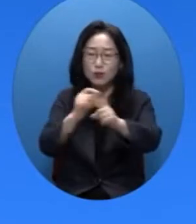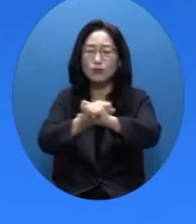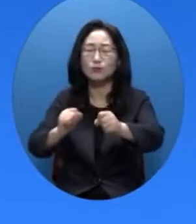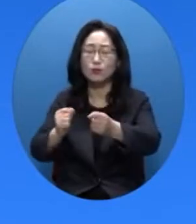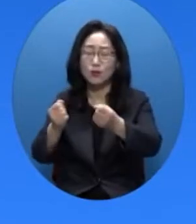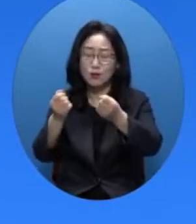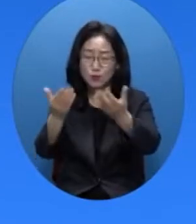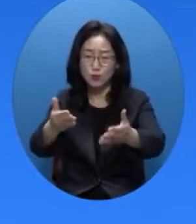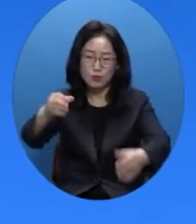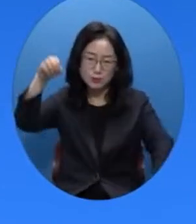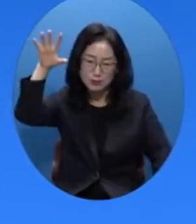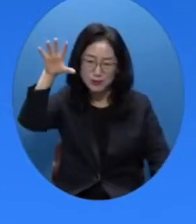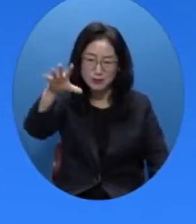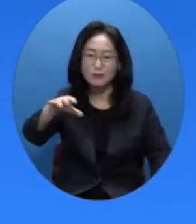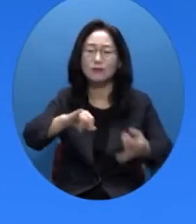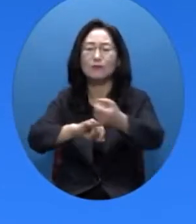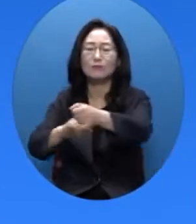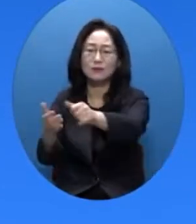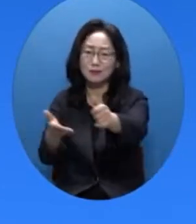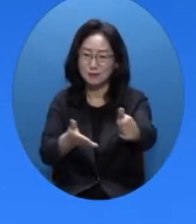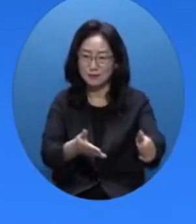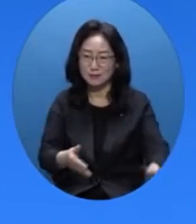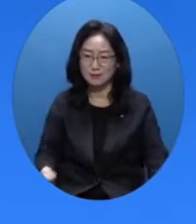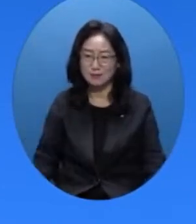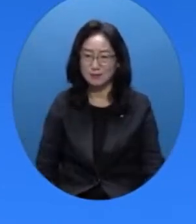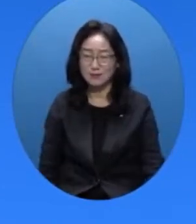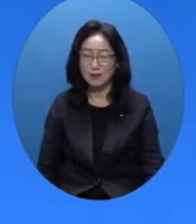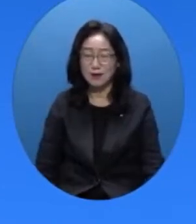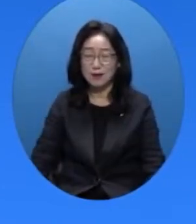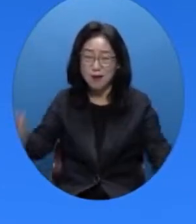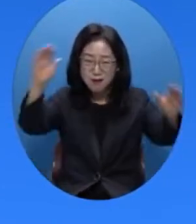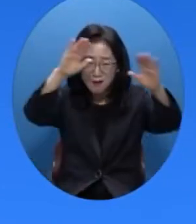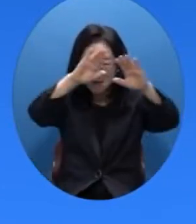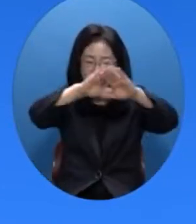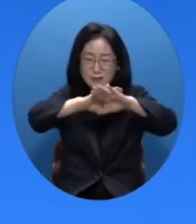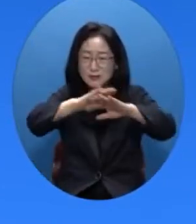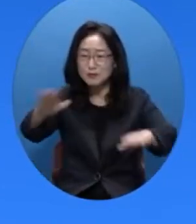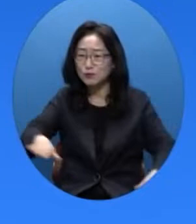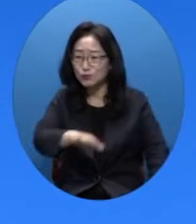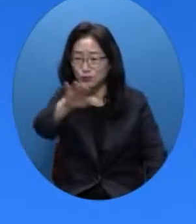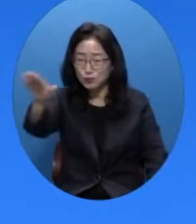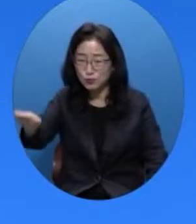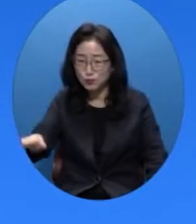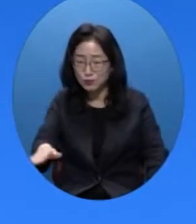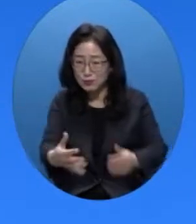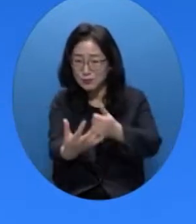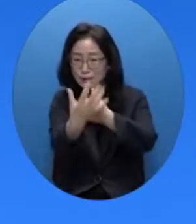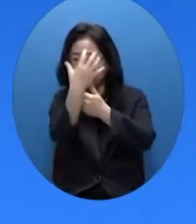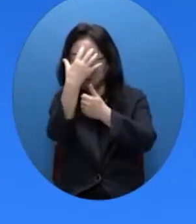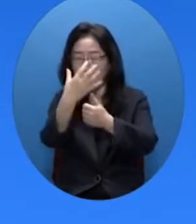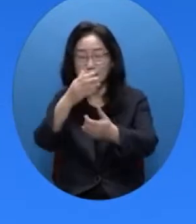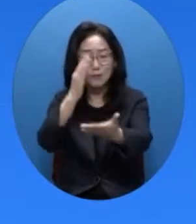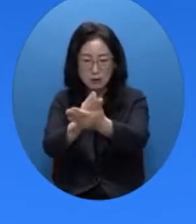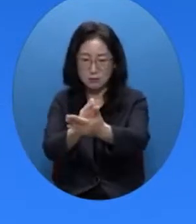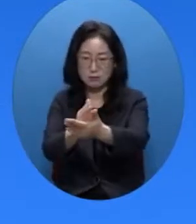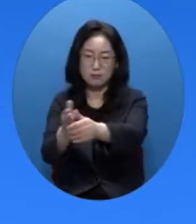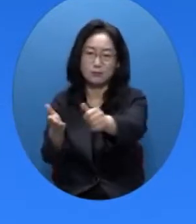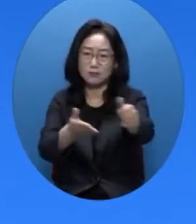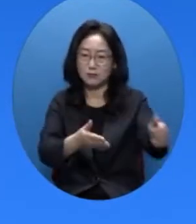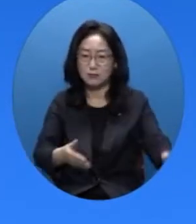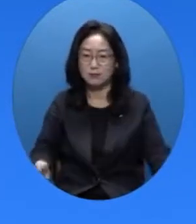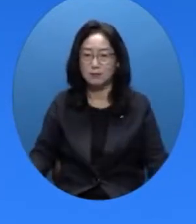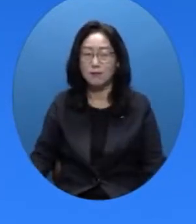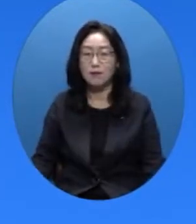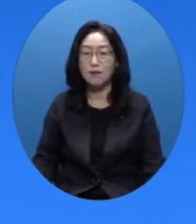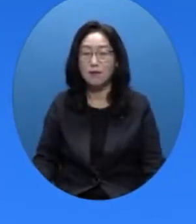빛을 발 해야 되는 것입니다 더이상 어둠이 우리를 뒤덮고 괴롭게 하지 말아야 되는 것입니다